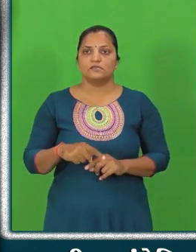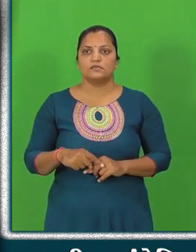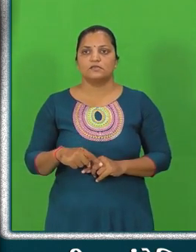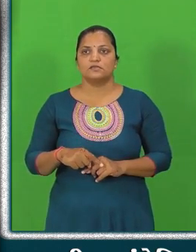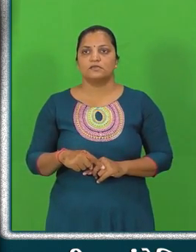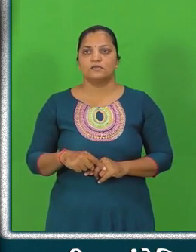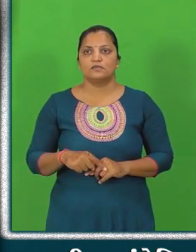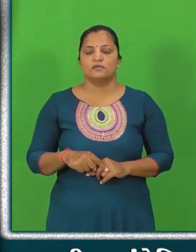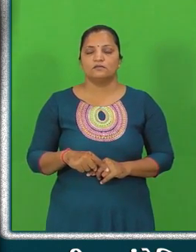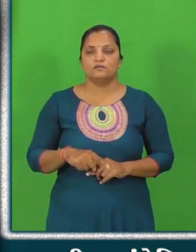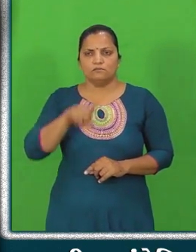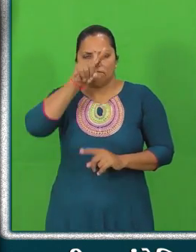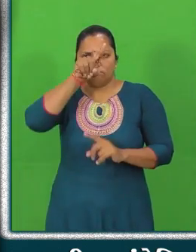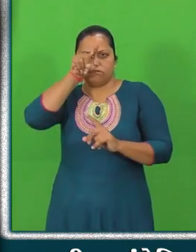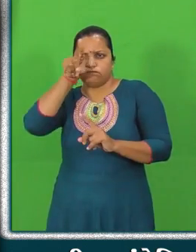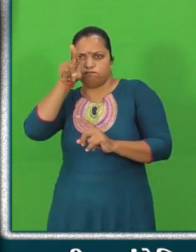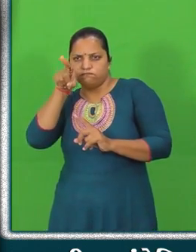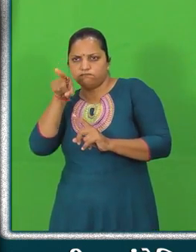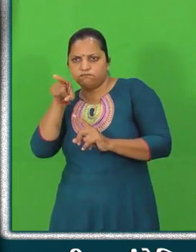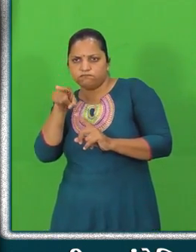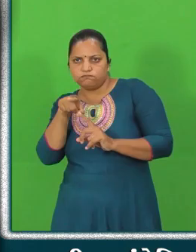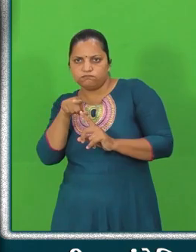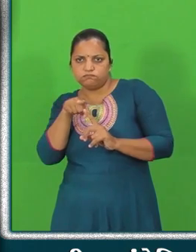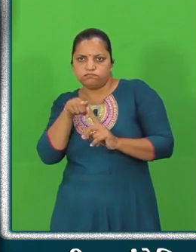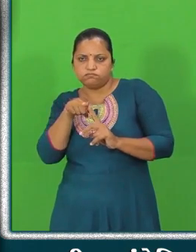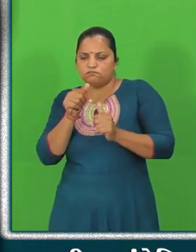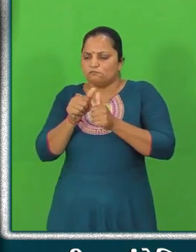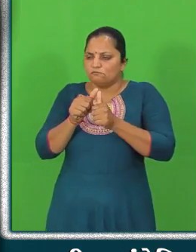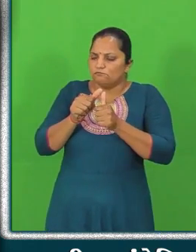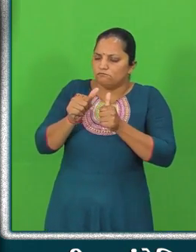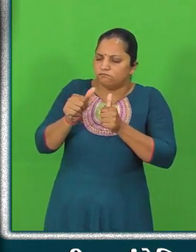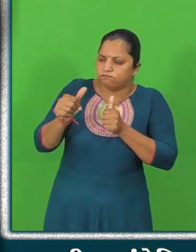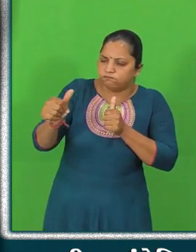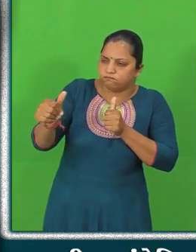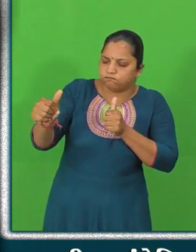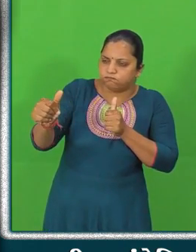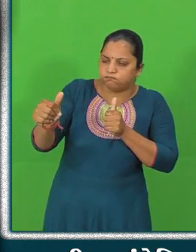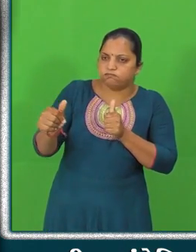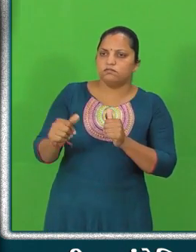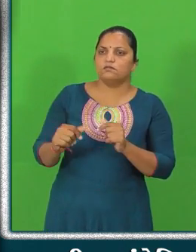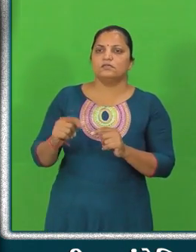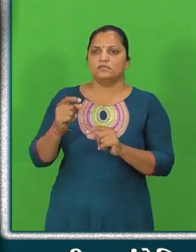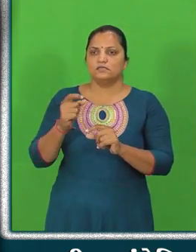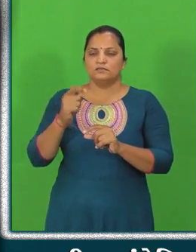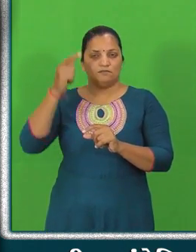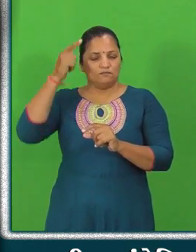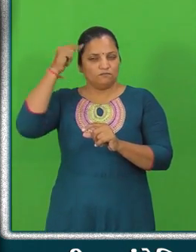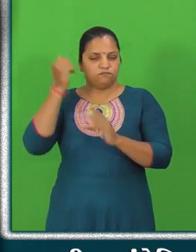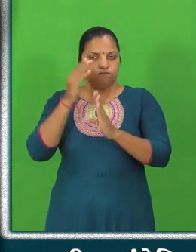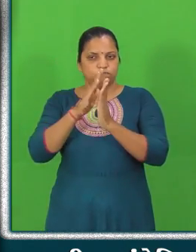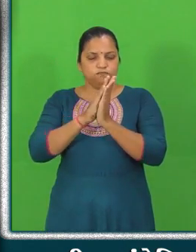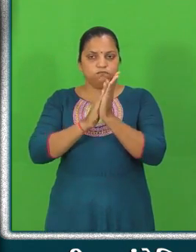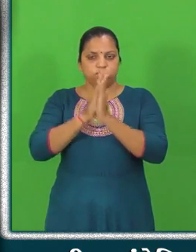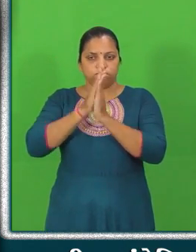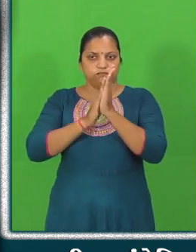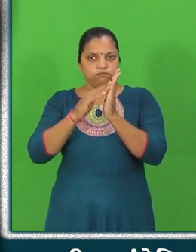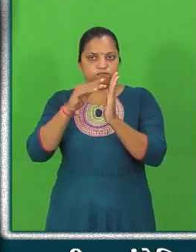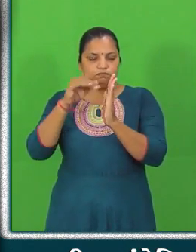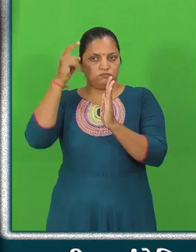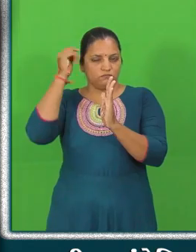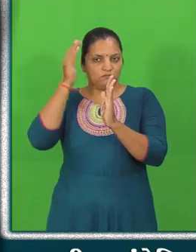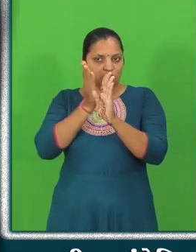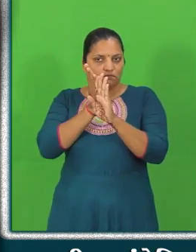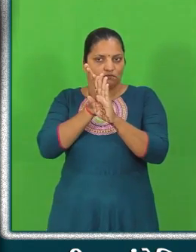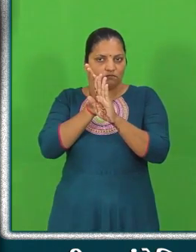પછી તમારે આ અંતર્ગોળ અરીસાની સામે અનંત અંતરેથી આવતું વસ્તુ હોય તો એના પ્રકાશના પ્રતિબિંબને તમારે ઝીલવાના છે,